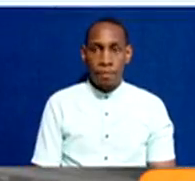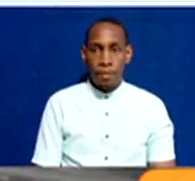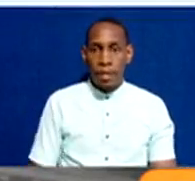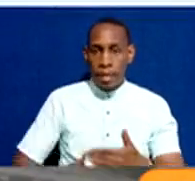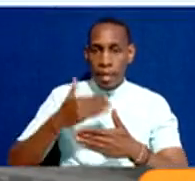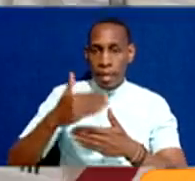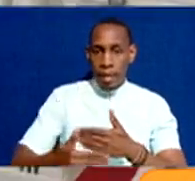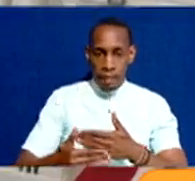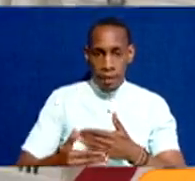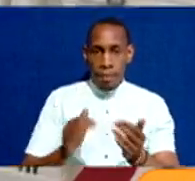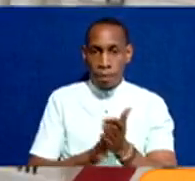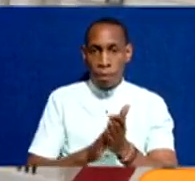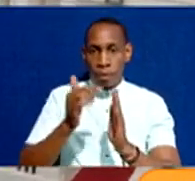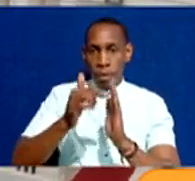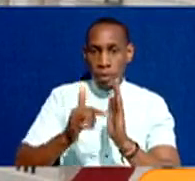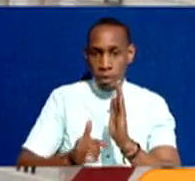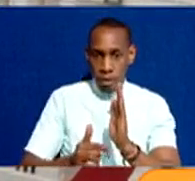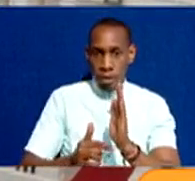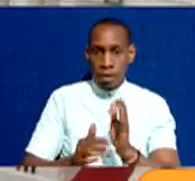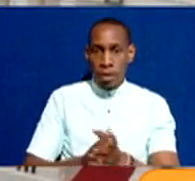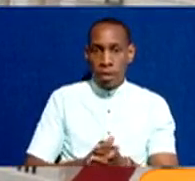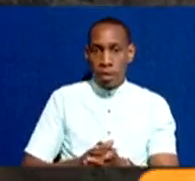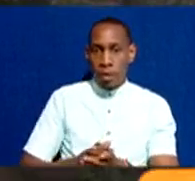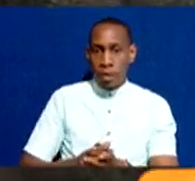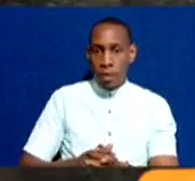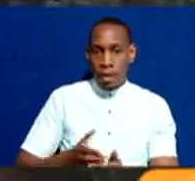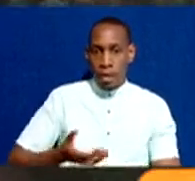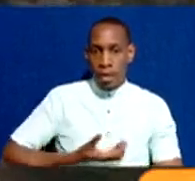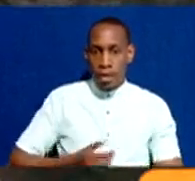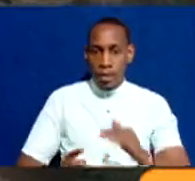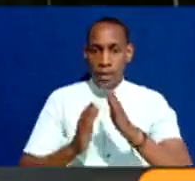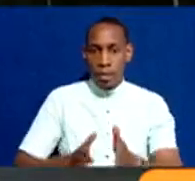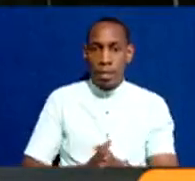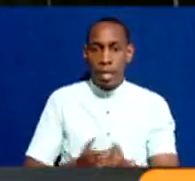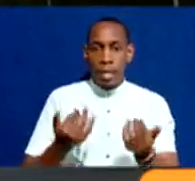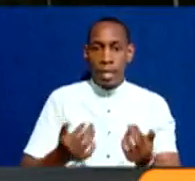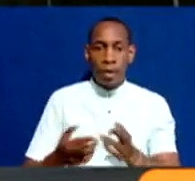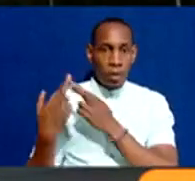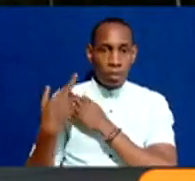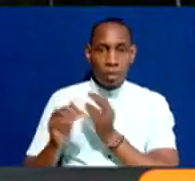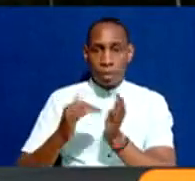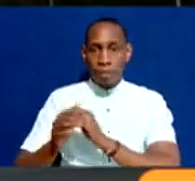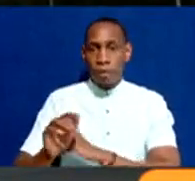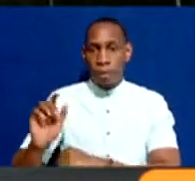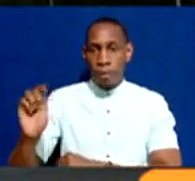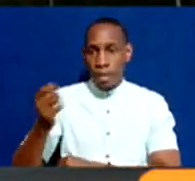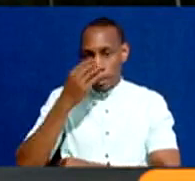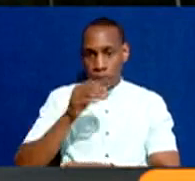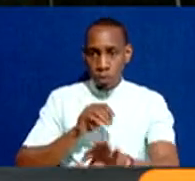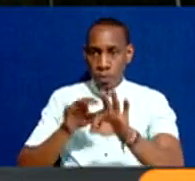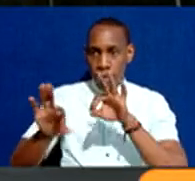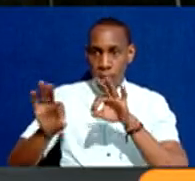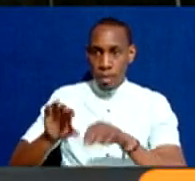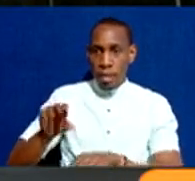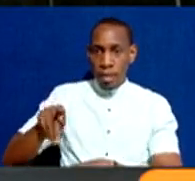Baada ya kuwataja wanaopendekeza wajumuishwe katika baraza lake la mawaziri, kibarua kinachomsubiri Rais William Ruto ni kuwateua